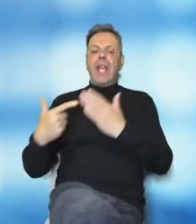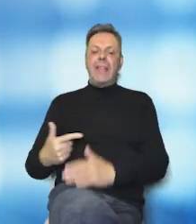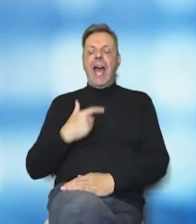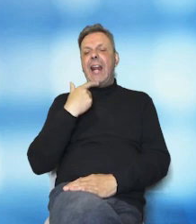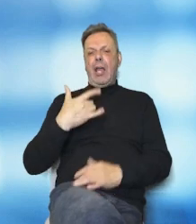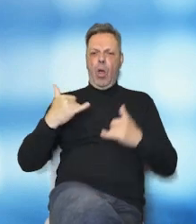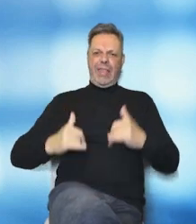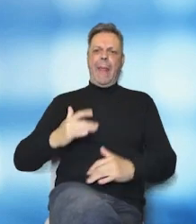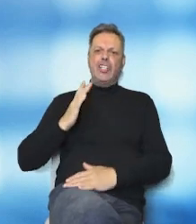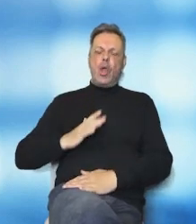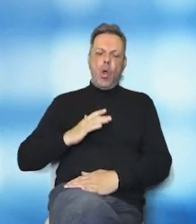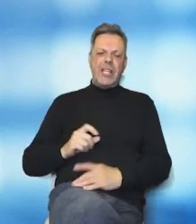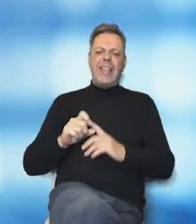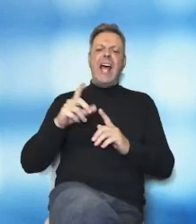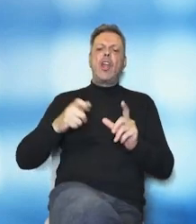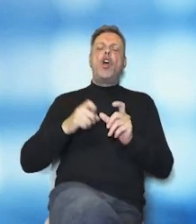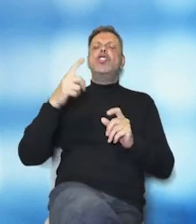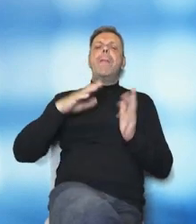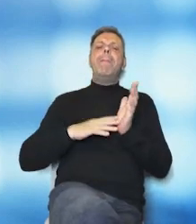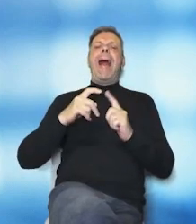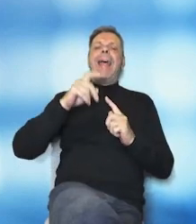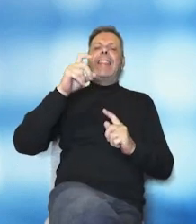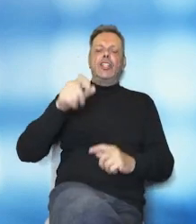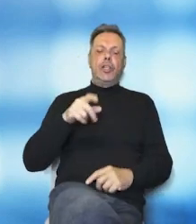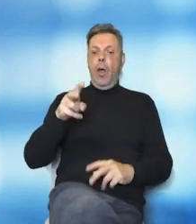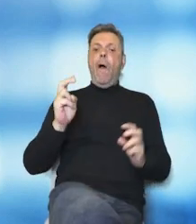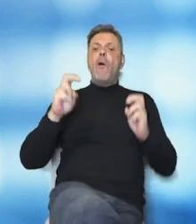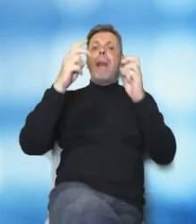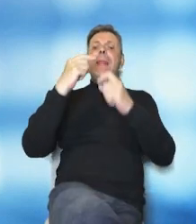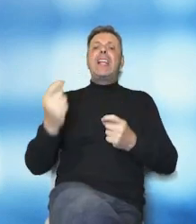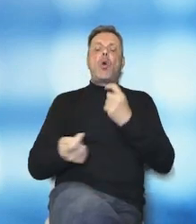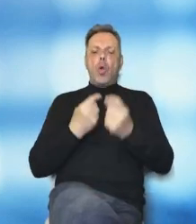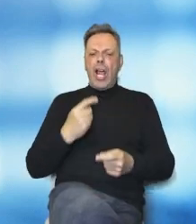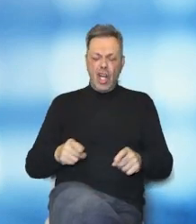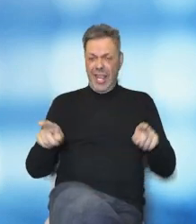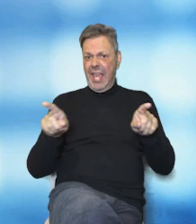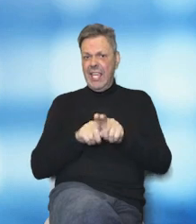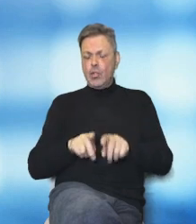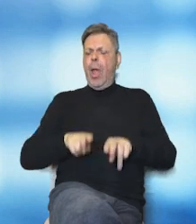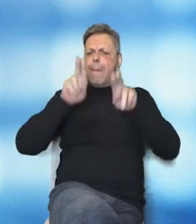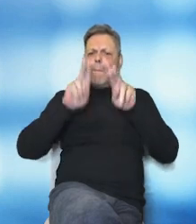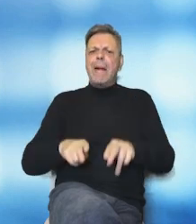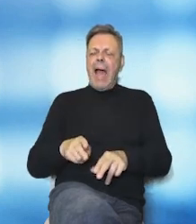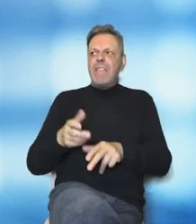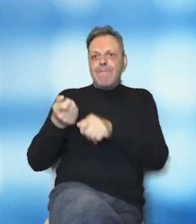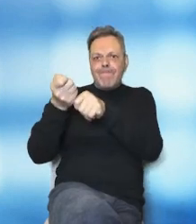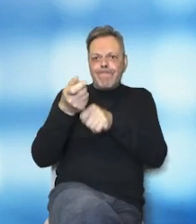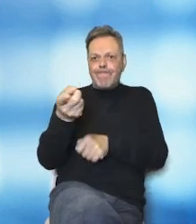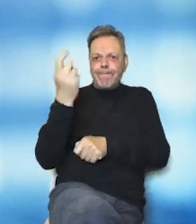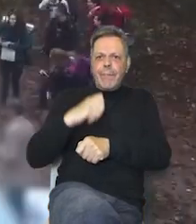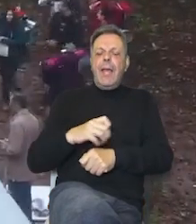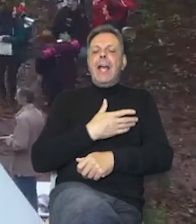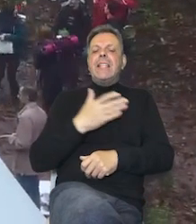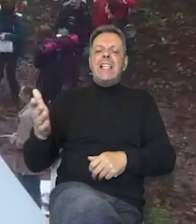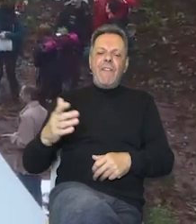nam je današnji gost Dario Šimatić. Ovo planinarsko događanje ujedno je i pravi mamac za sve ljubitelje